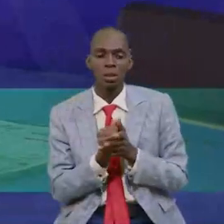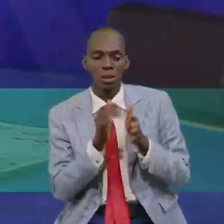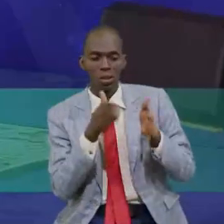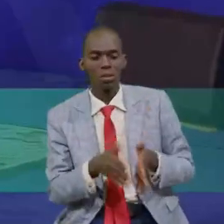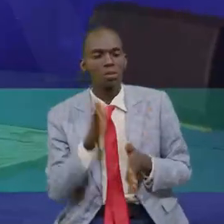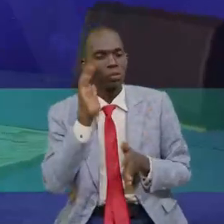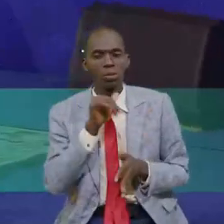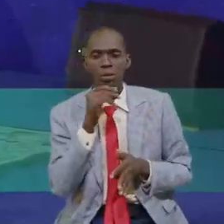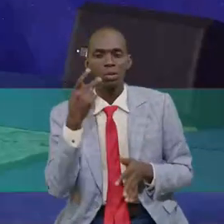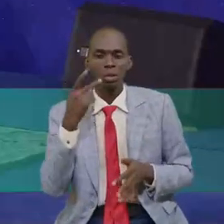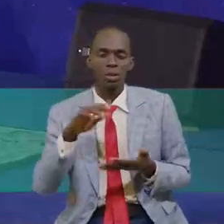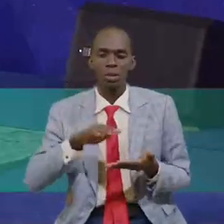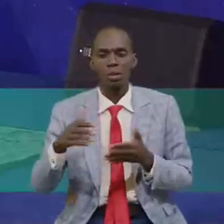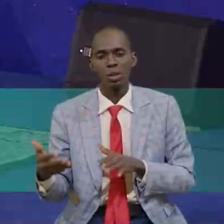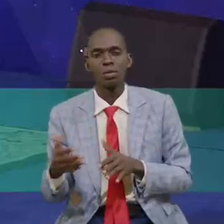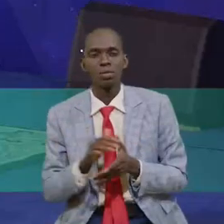la mort.